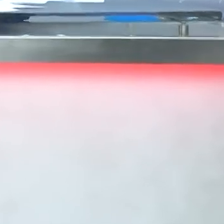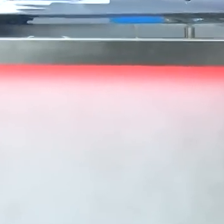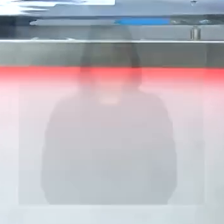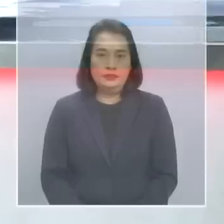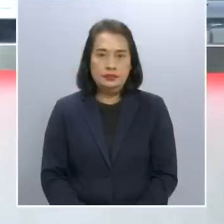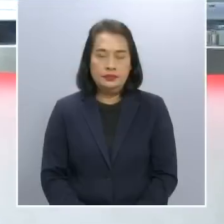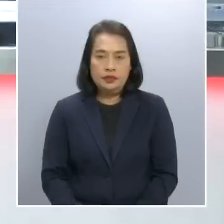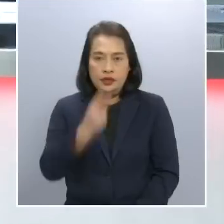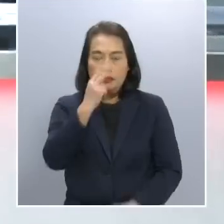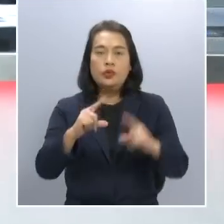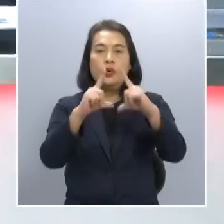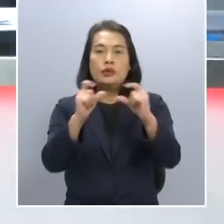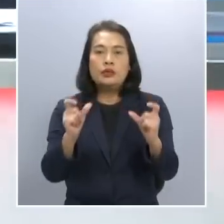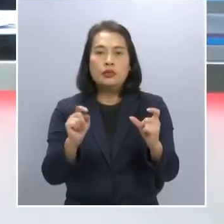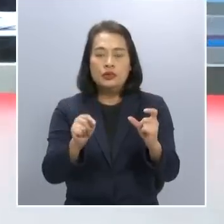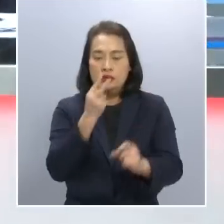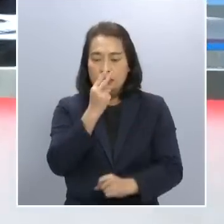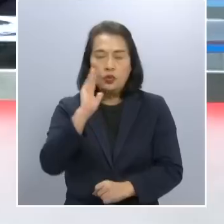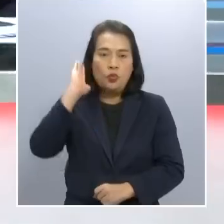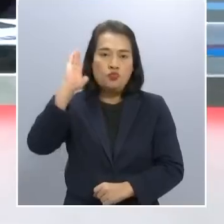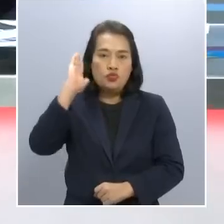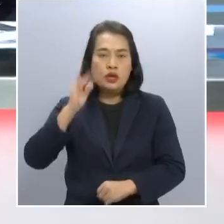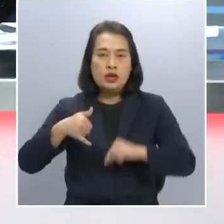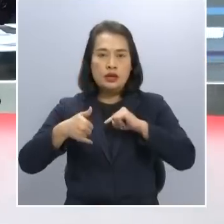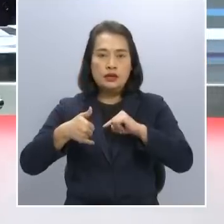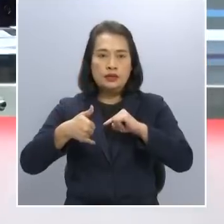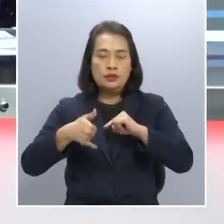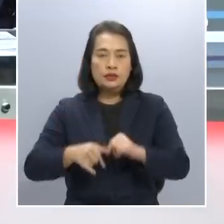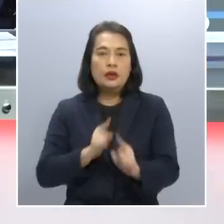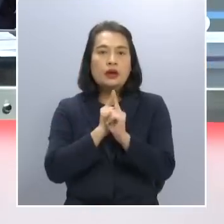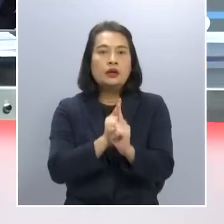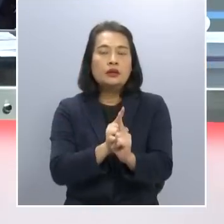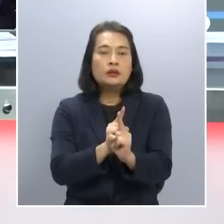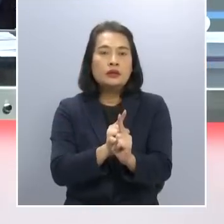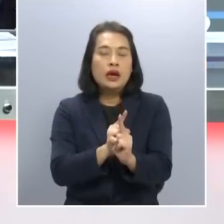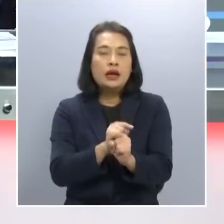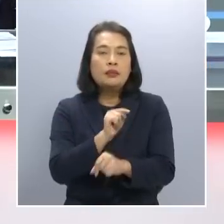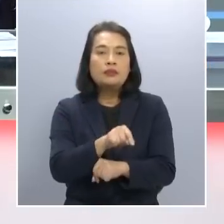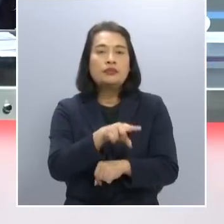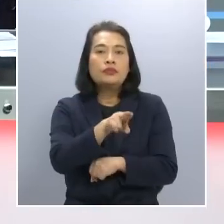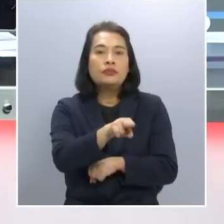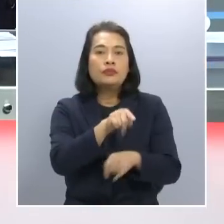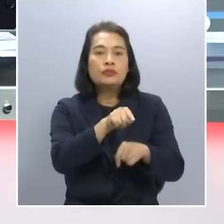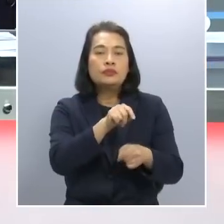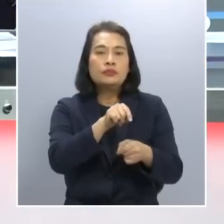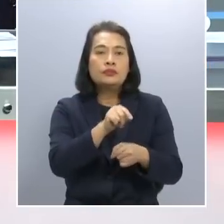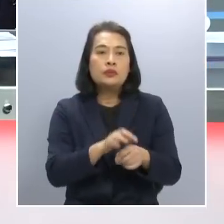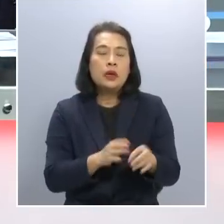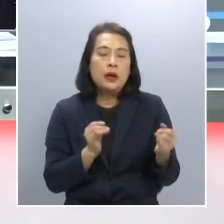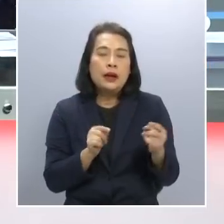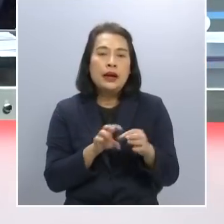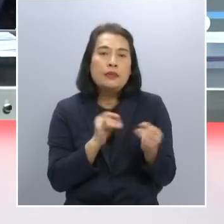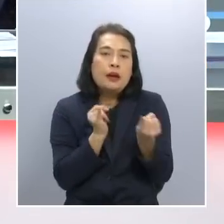ผู้ชมครับไปที่เพชรบูรณ์นะฮะมีชายคนหนึ่งครับตามง้อขอคืนดีภรรยาปรากฏว่าภรรยาก็ไม่กลับมานะ